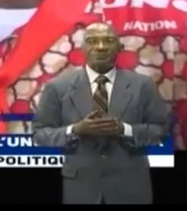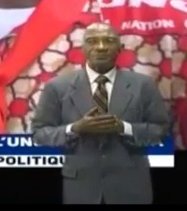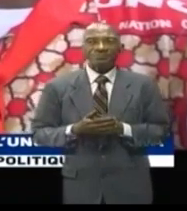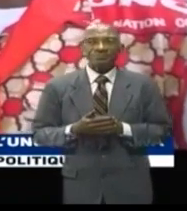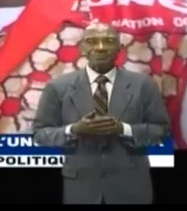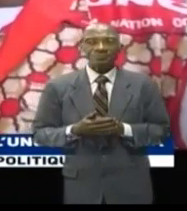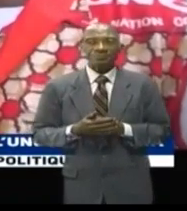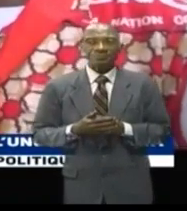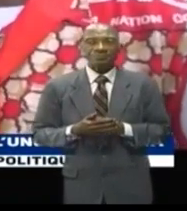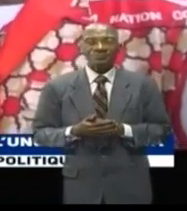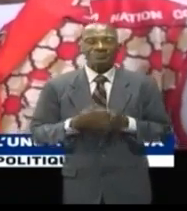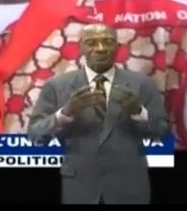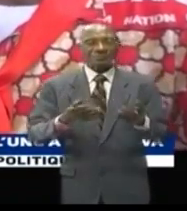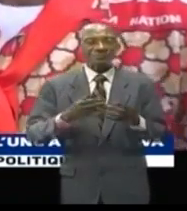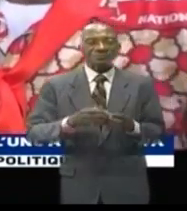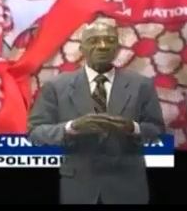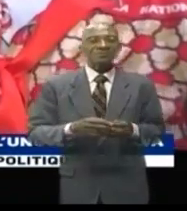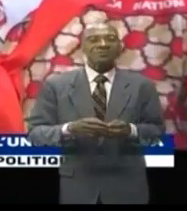qui ne l'oublie pas